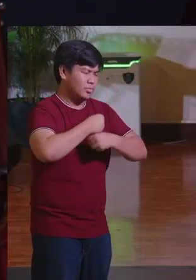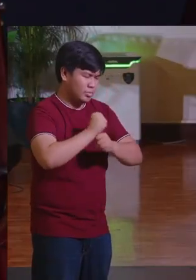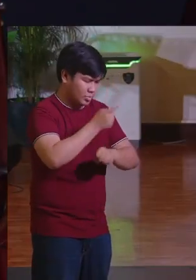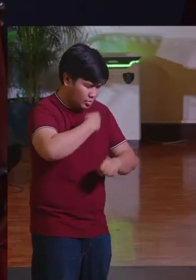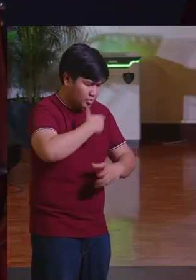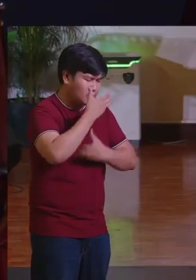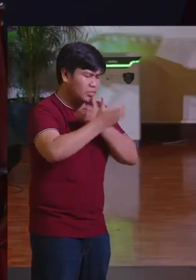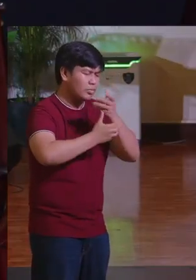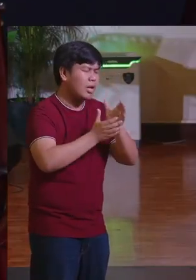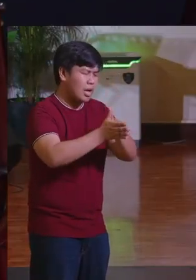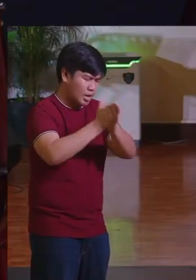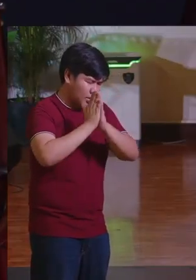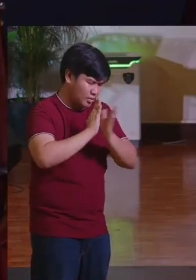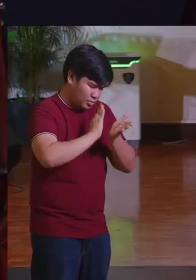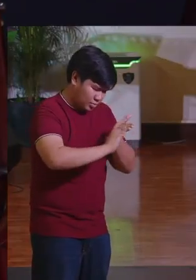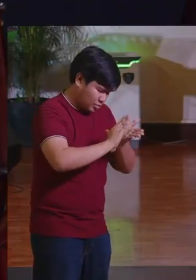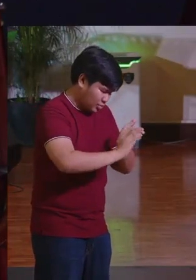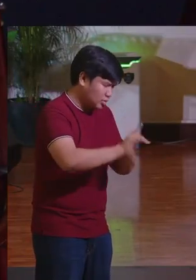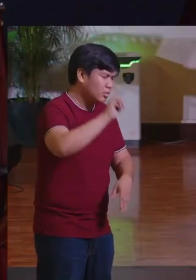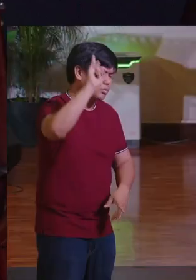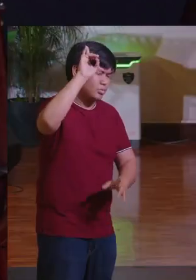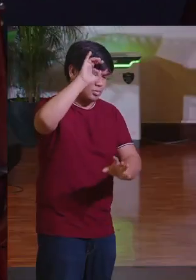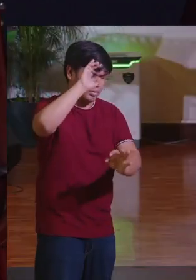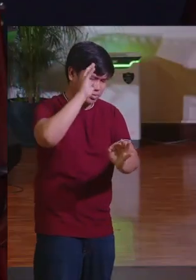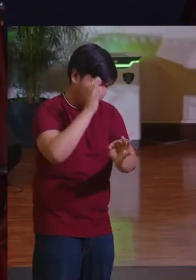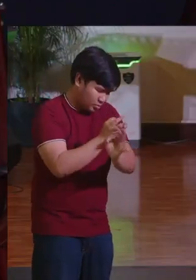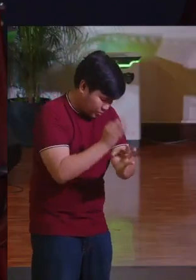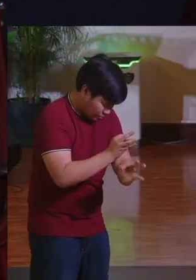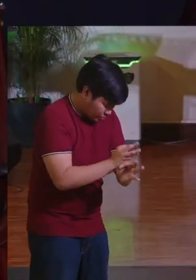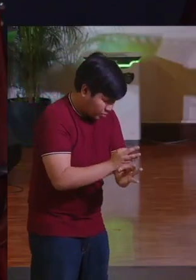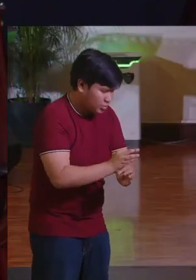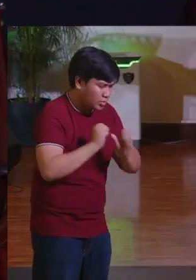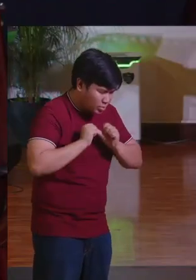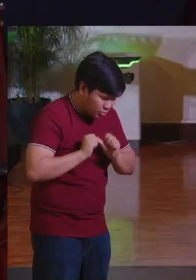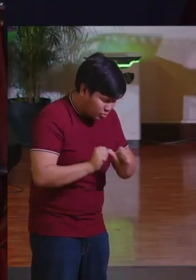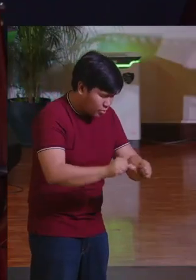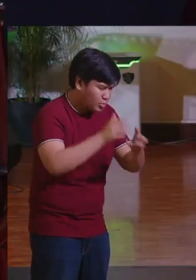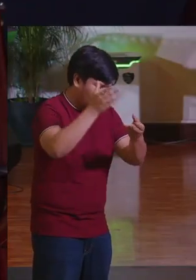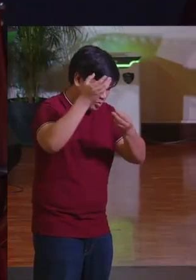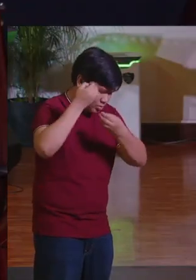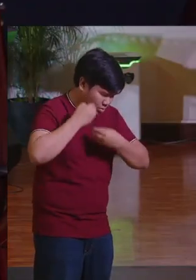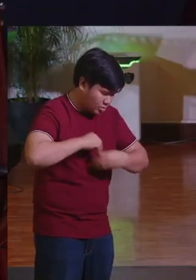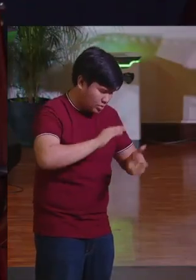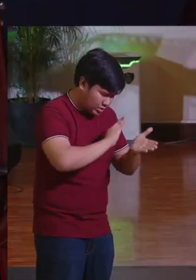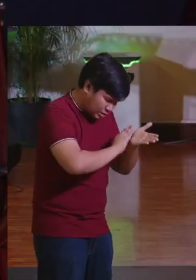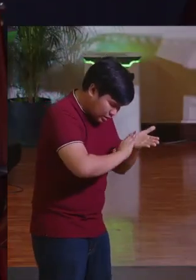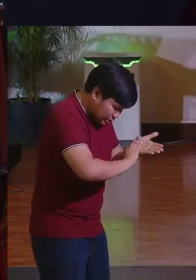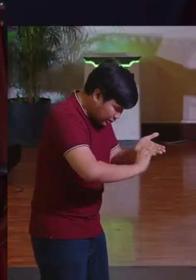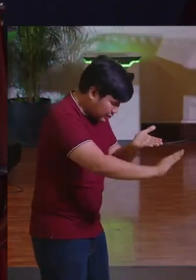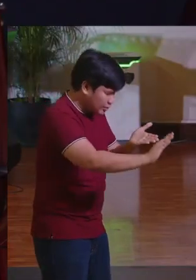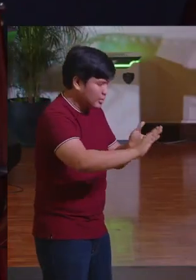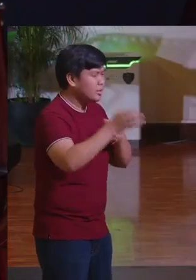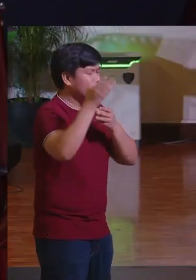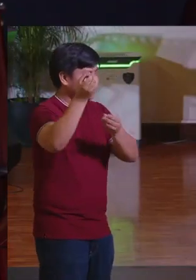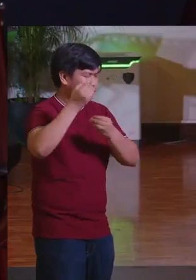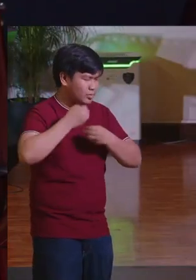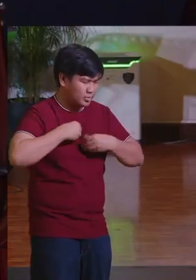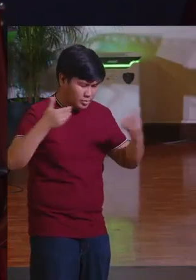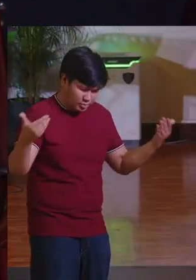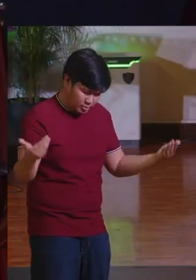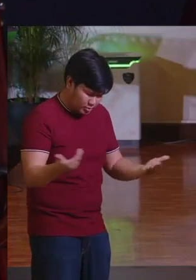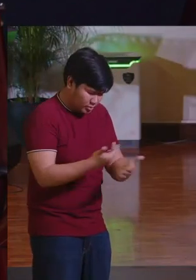harapan. At kayo po na siyang tapat ay tunay na nagbibigay ng kapatawaran at bibigyan kami ng